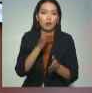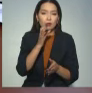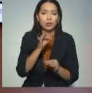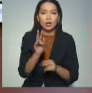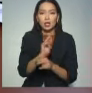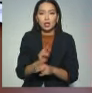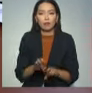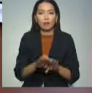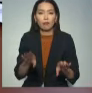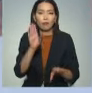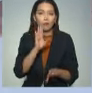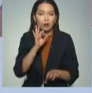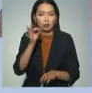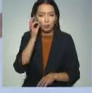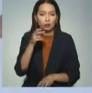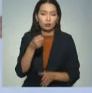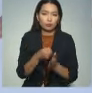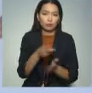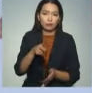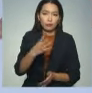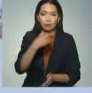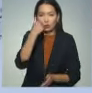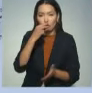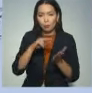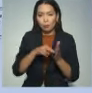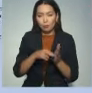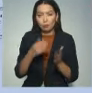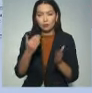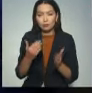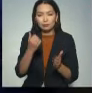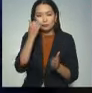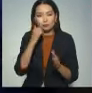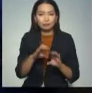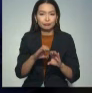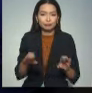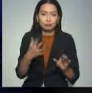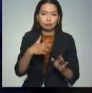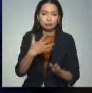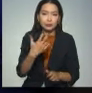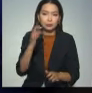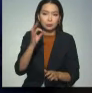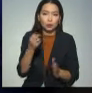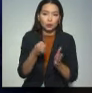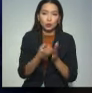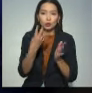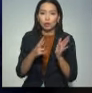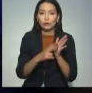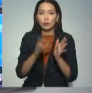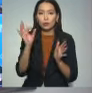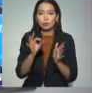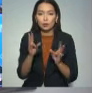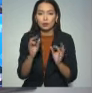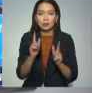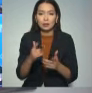объекта водоснабжения. Напомню, до 2025 года планируется снизить износ сетей с 53 до 48%.